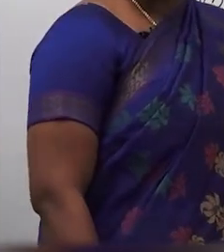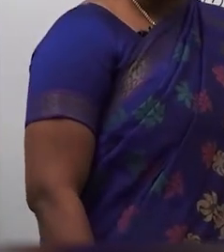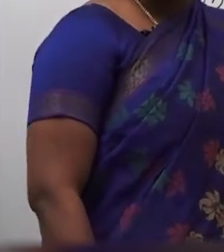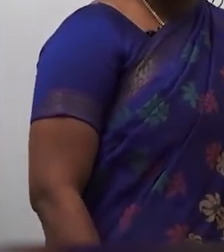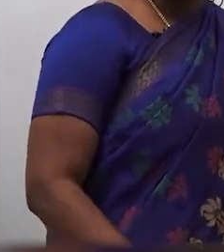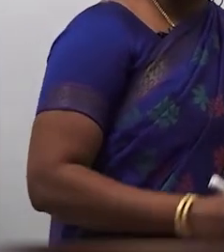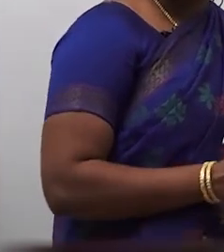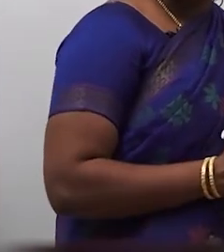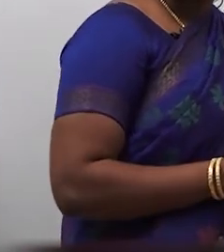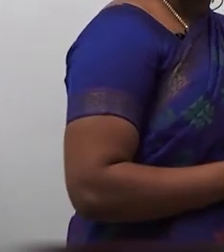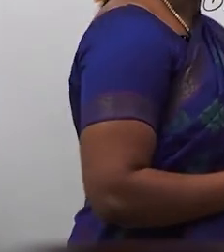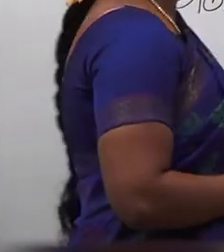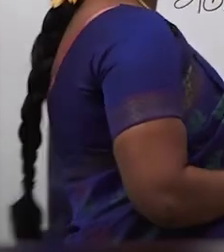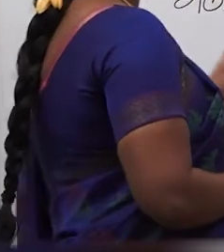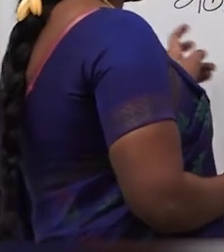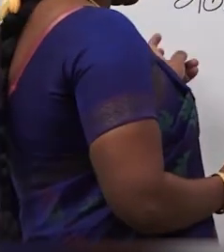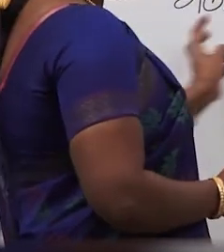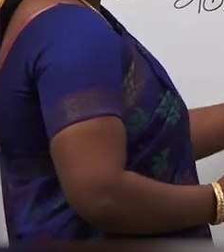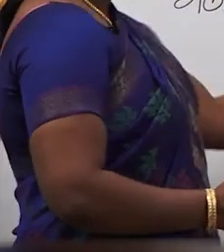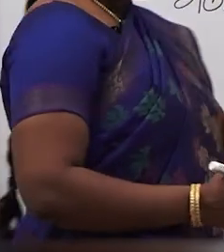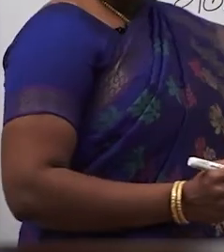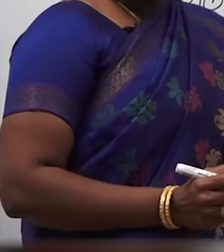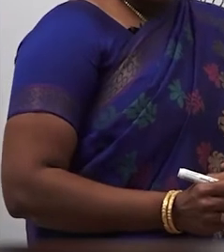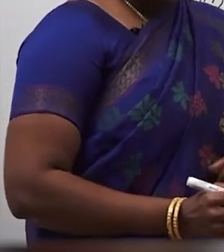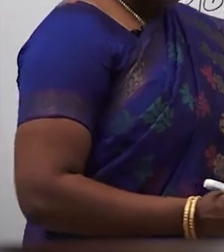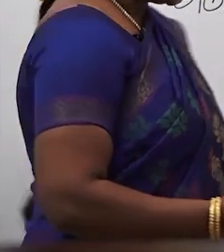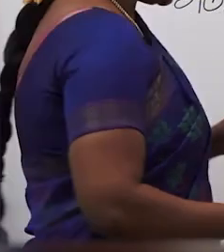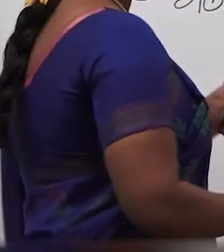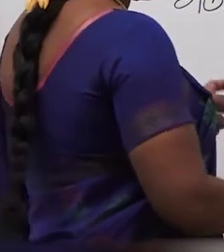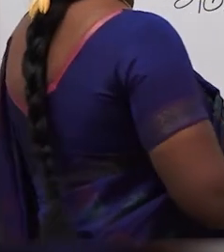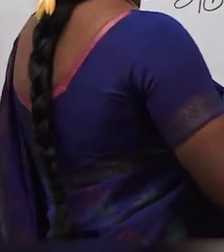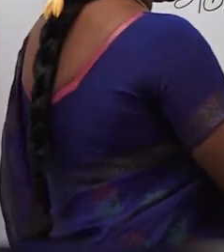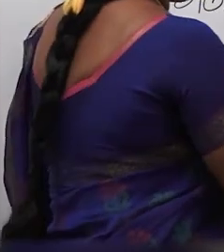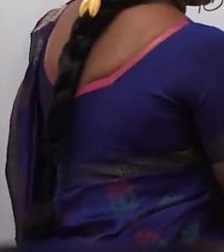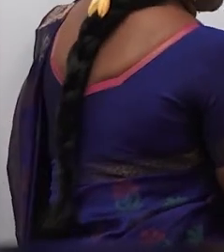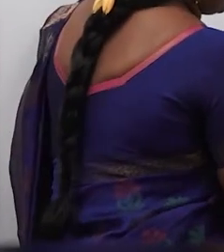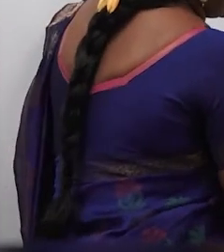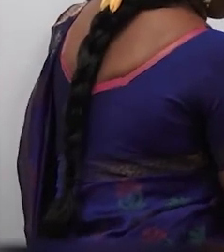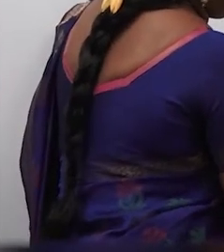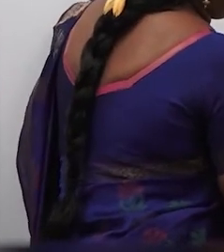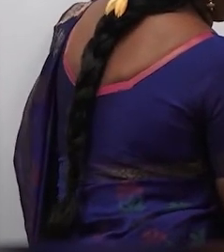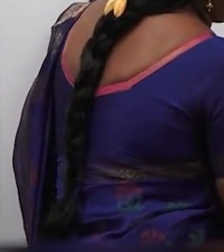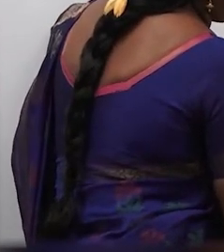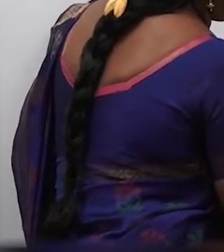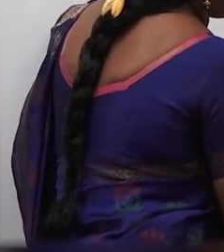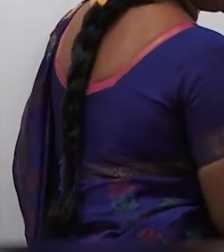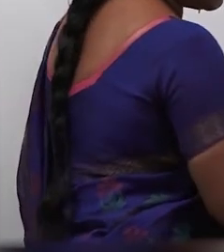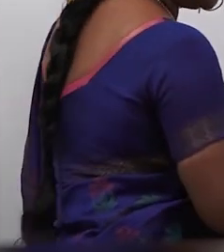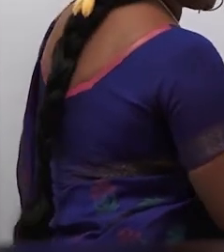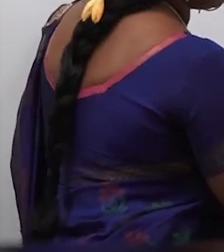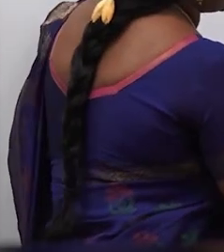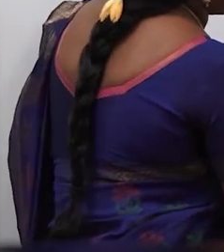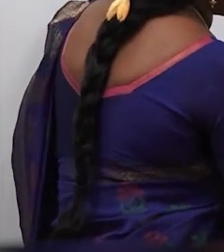அவை மிகை நிரப்பு கோணங்கள். அடுத்து அடுத்துள்ள கோணங்கள் அப்படினா என்னன்னா, இப்போ ஓங்கிறது